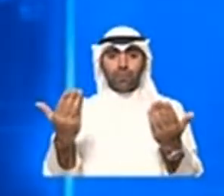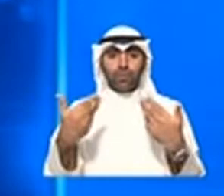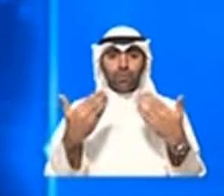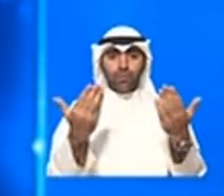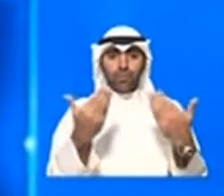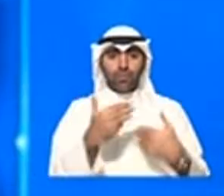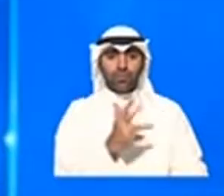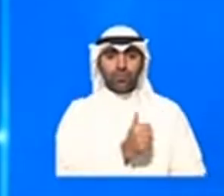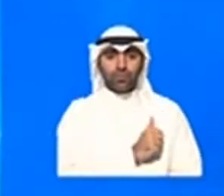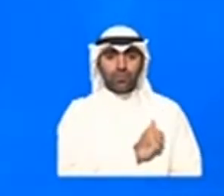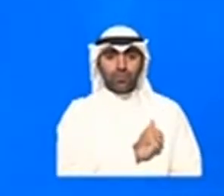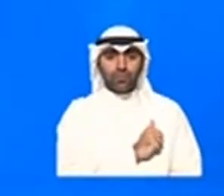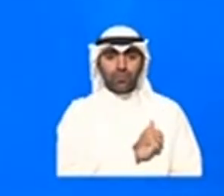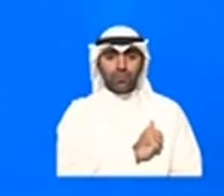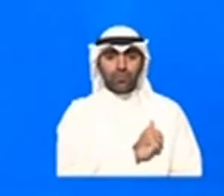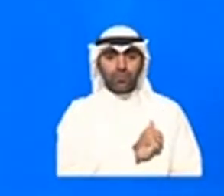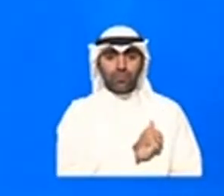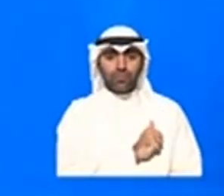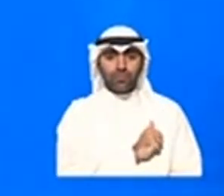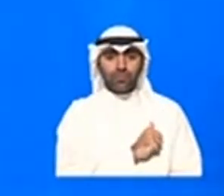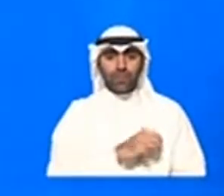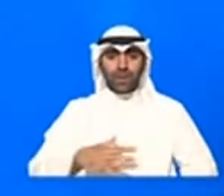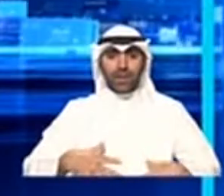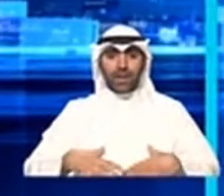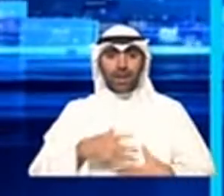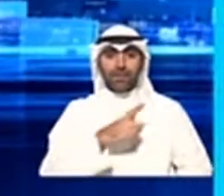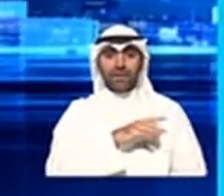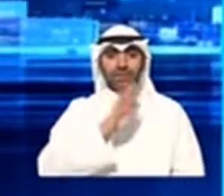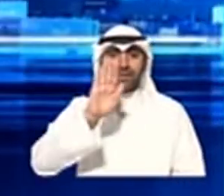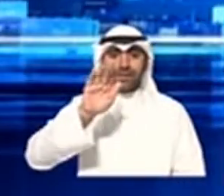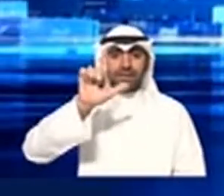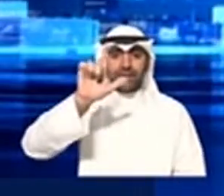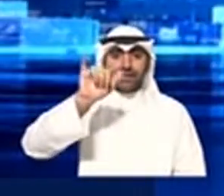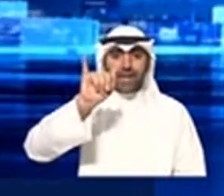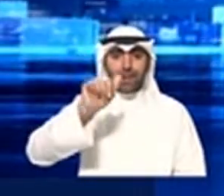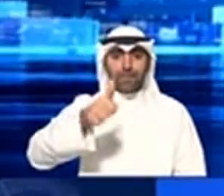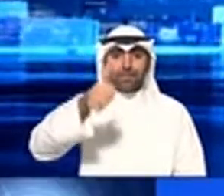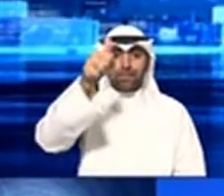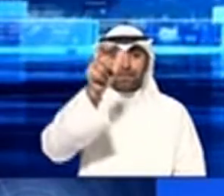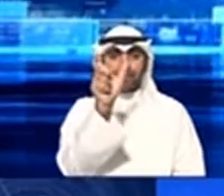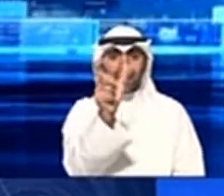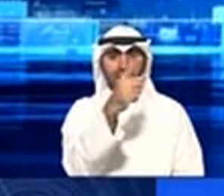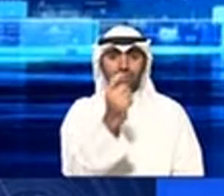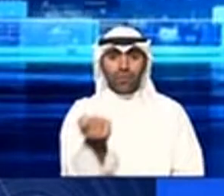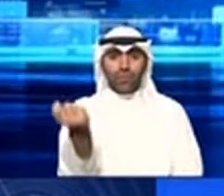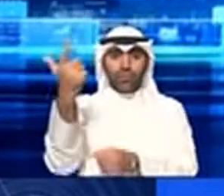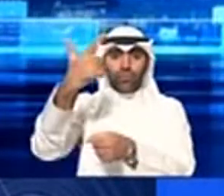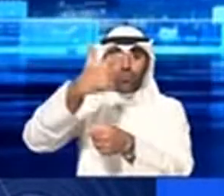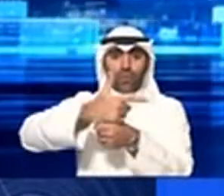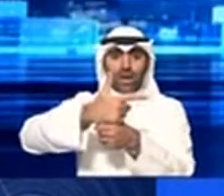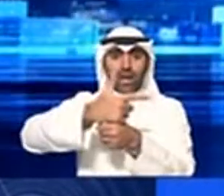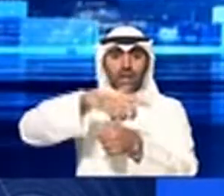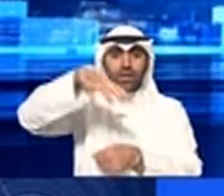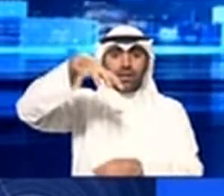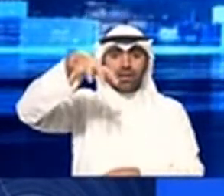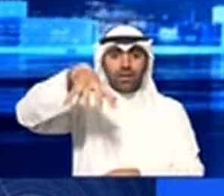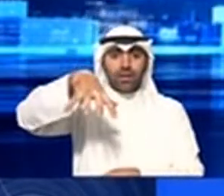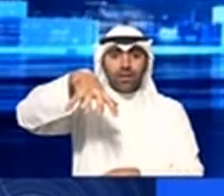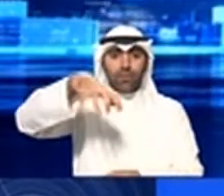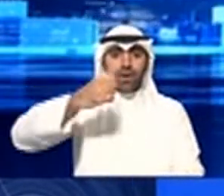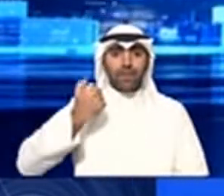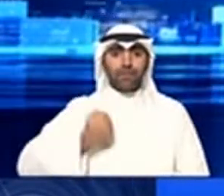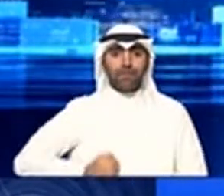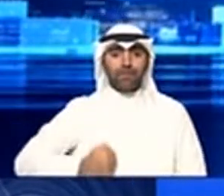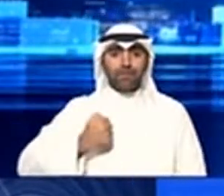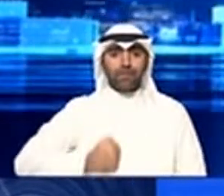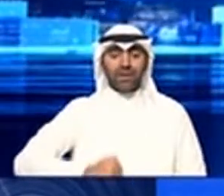السمو الملكي الأمير سلمان بن حمد آل خليفة ولي العهد النائب القائد الأعلى النائب الأول لرئيس